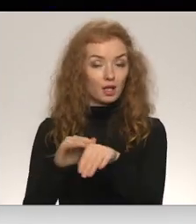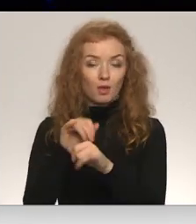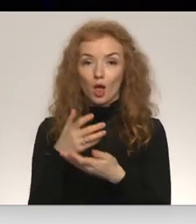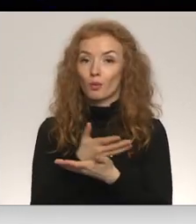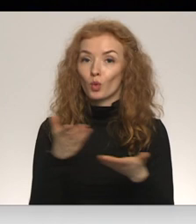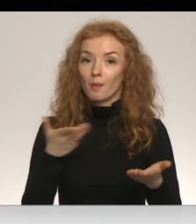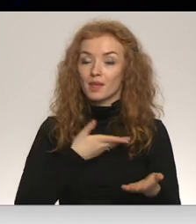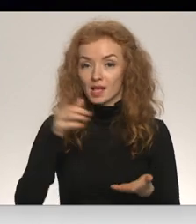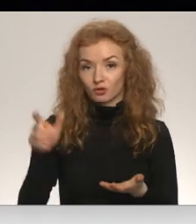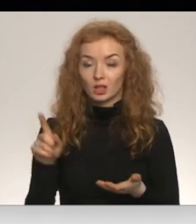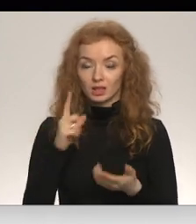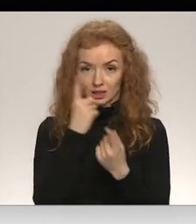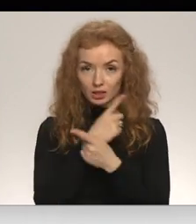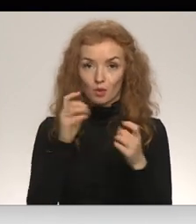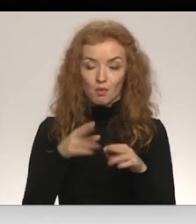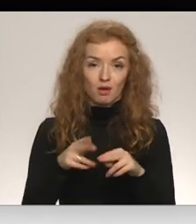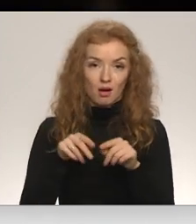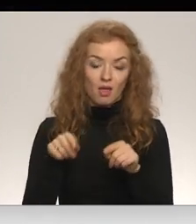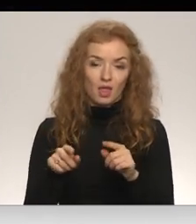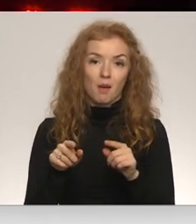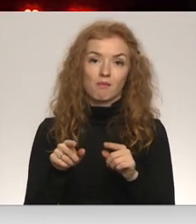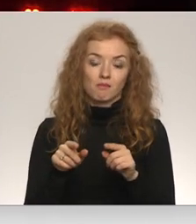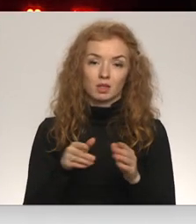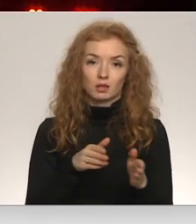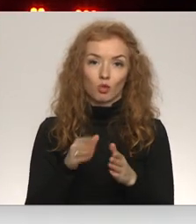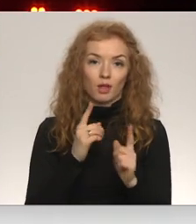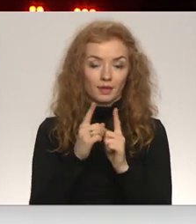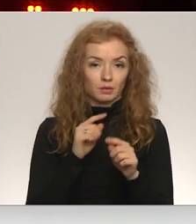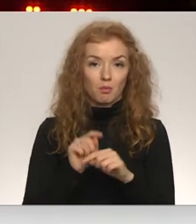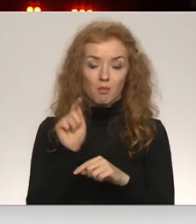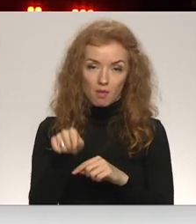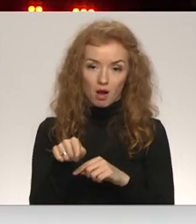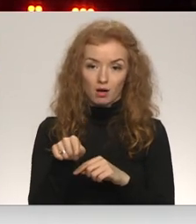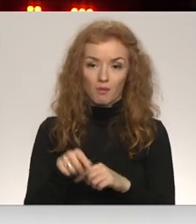jebkuram iedzīvotājiem ir iespēja ziņot par šādiem ceļu satiksmes pārkāpumiem, zvanot uz numuru 110.